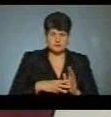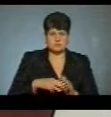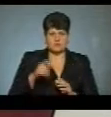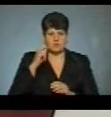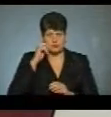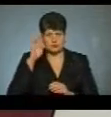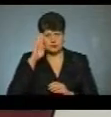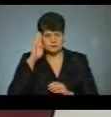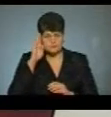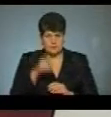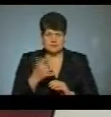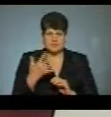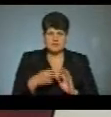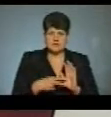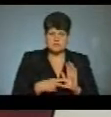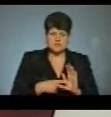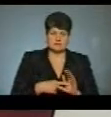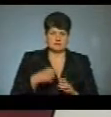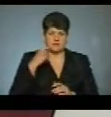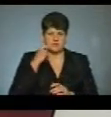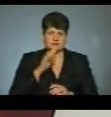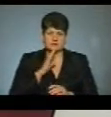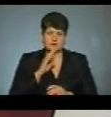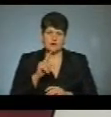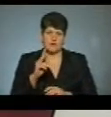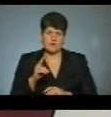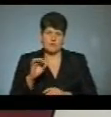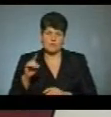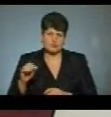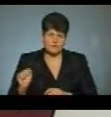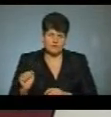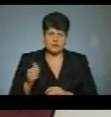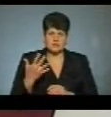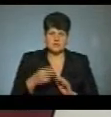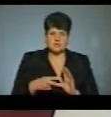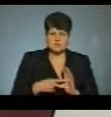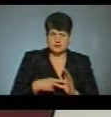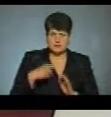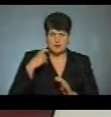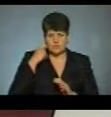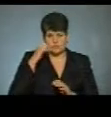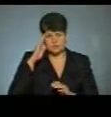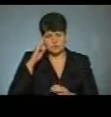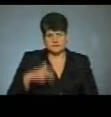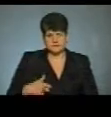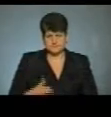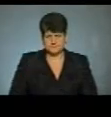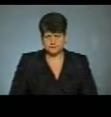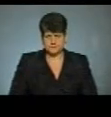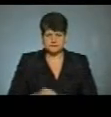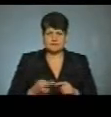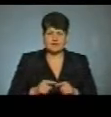району, 57-річна жителька Козівського району та 57-річний житель міста Заліщики. Це